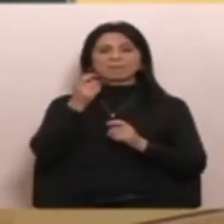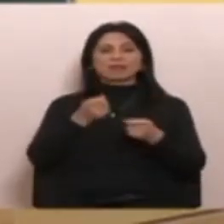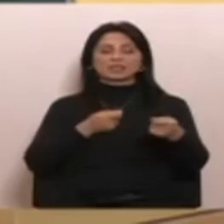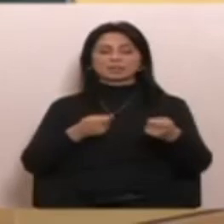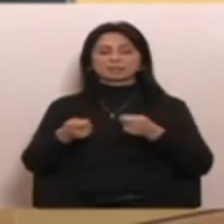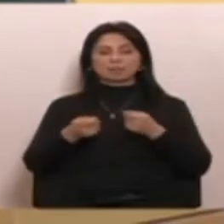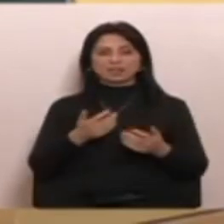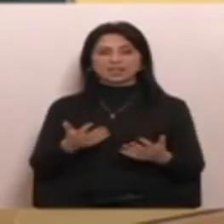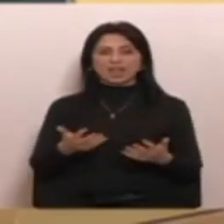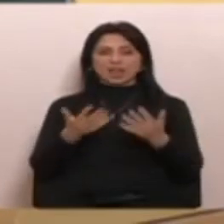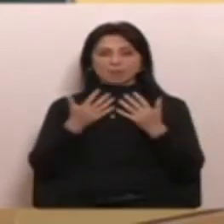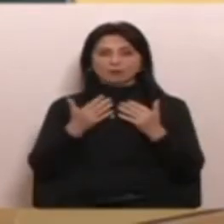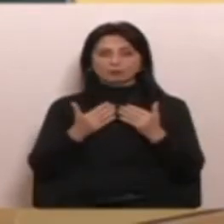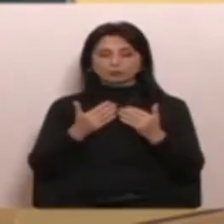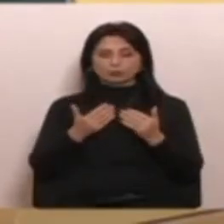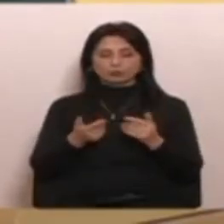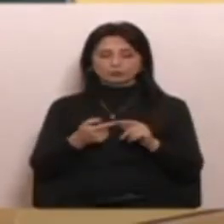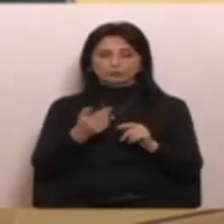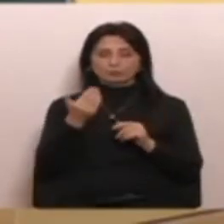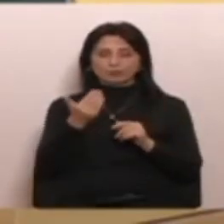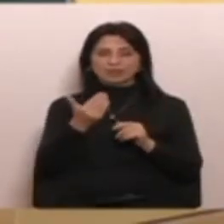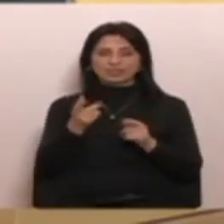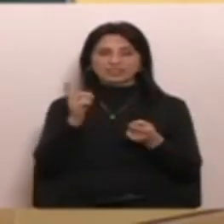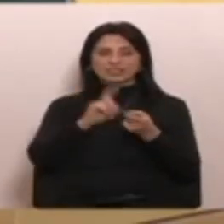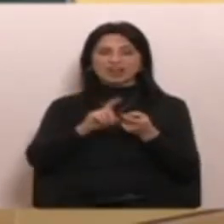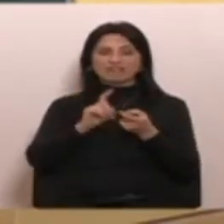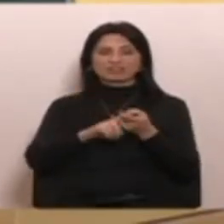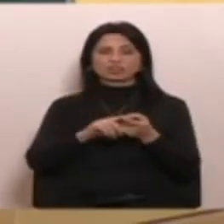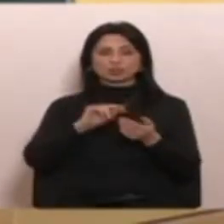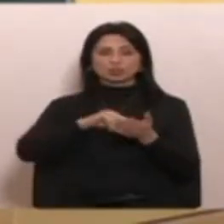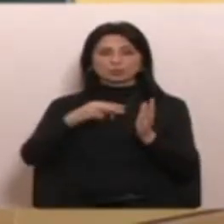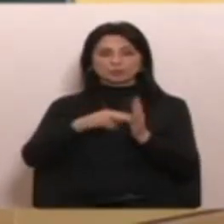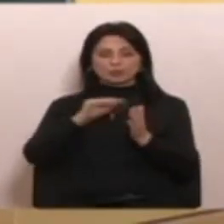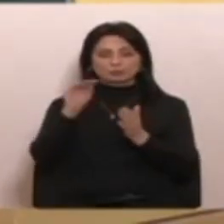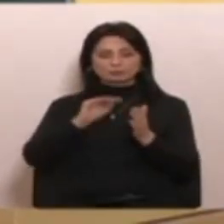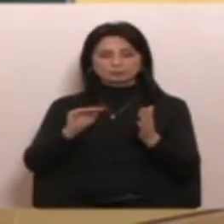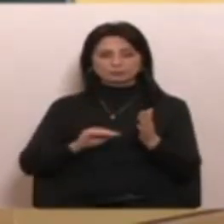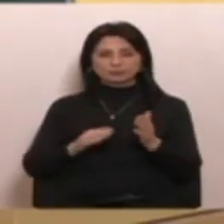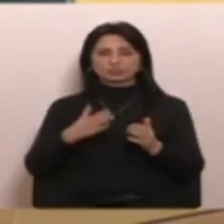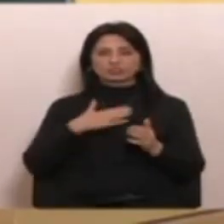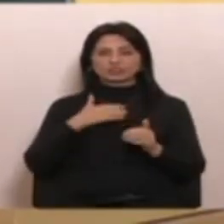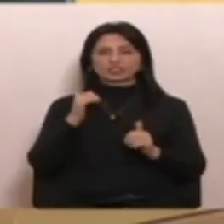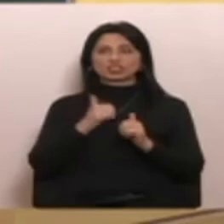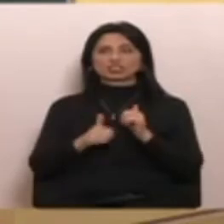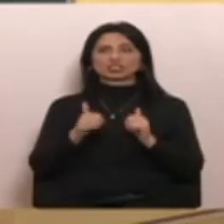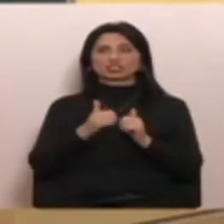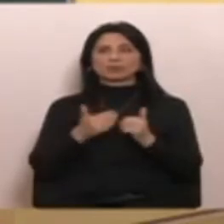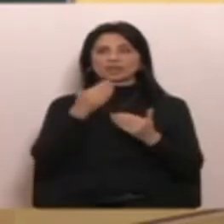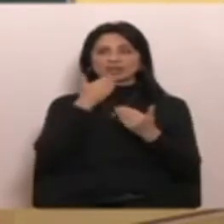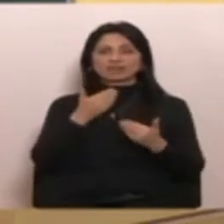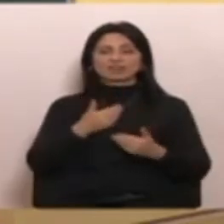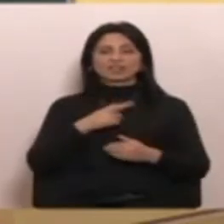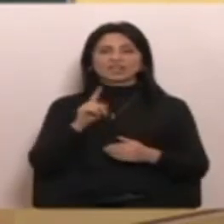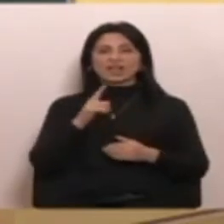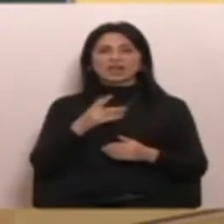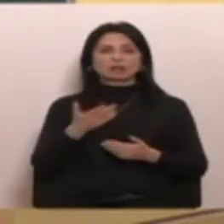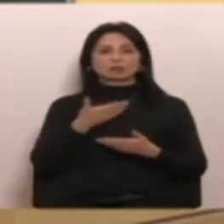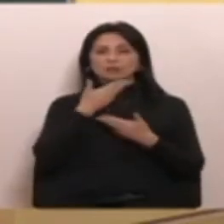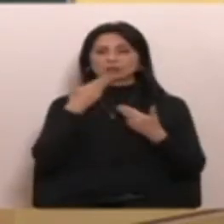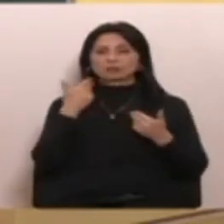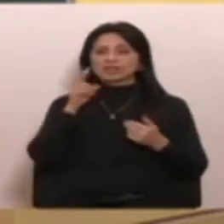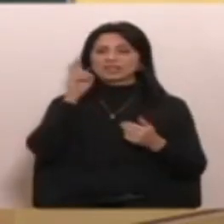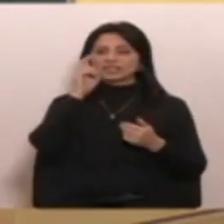მათი ეფექტურობის ამახლება, მათთან დაკავშირებული სტრატეგიის შემუშავება. ჩვენ ხშირად გვეკითხებიან, რატო არ ხდება თუნდაც